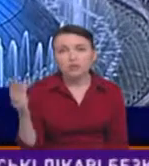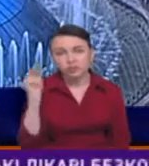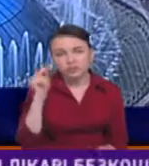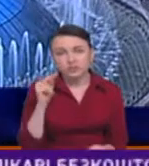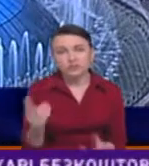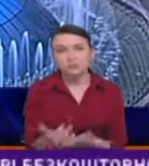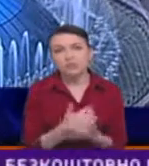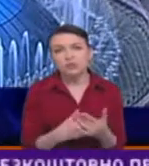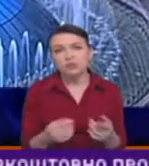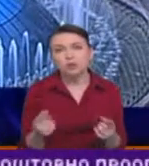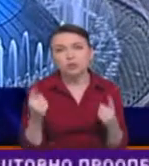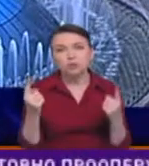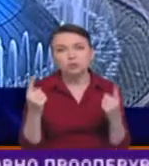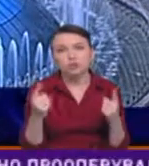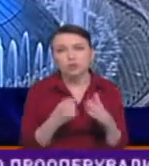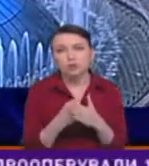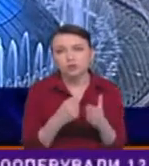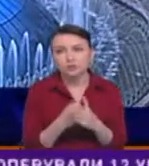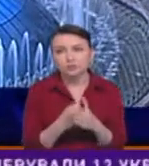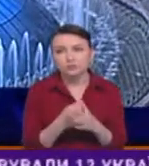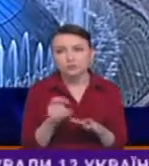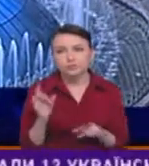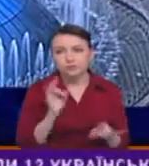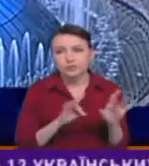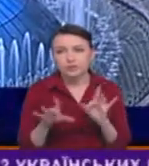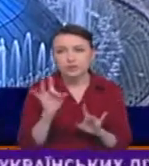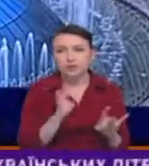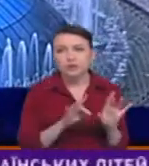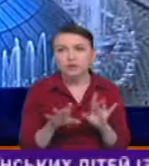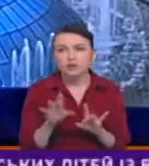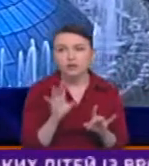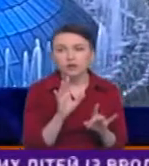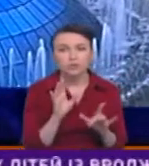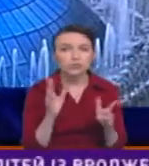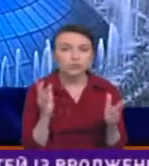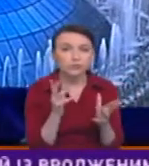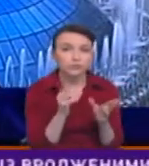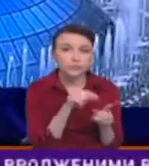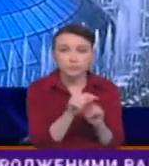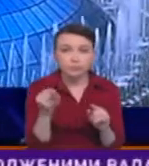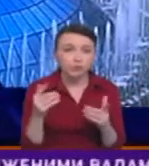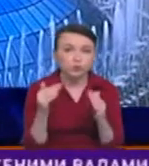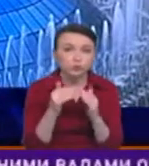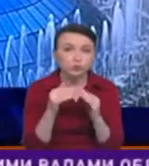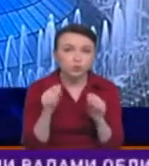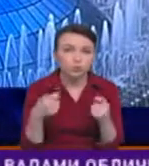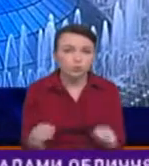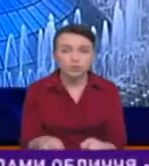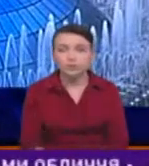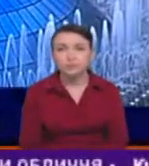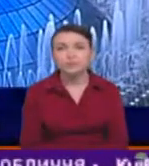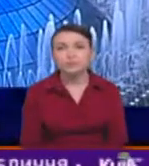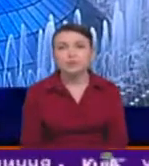рекламу розміщувати на квартал, на будинок, якщо треба щось продати саме в цьому будинку. Пане Вікторе, переходимо знову